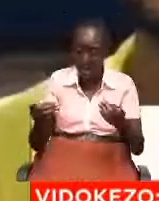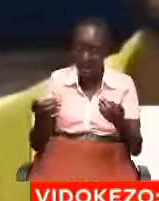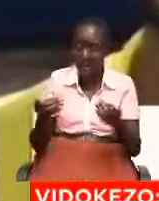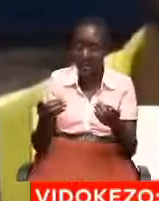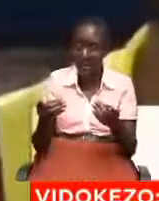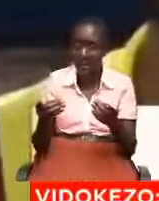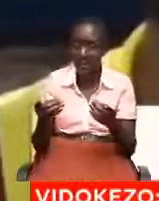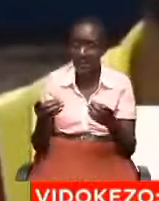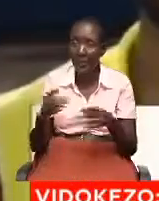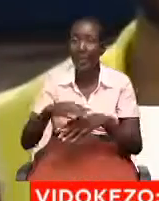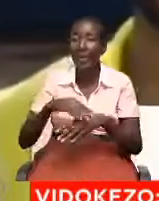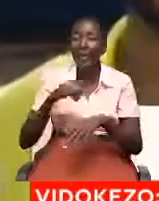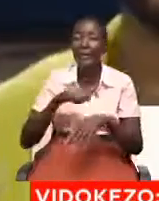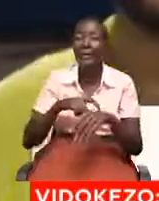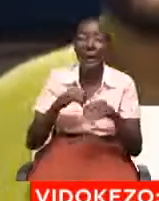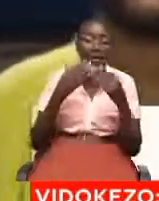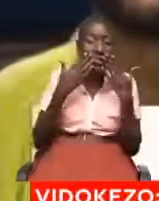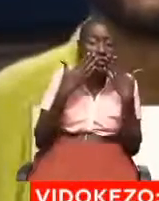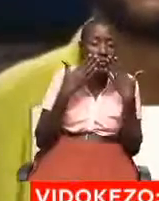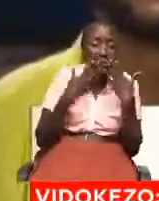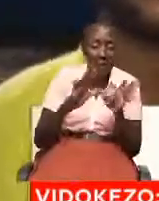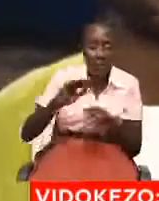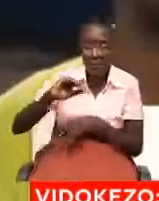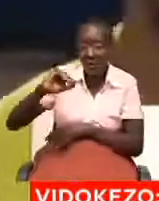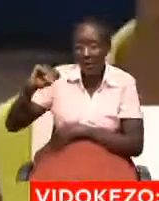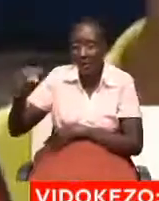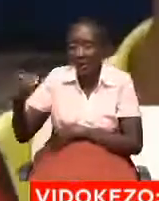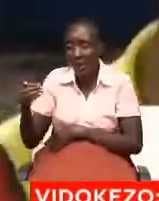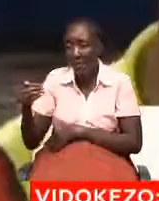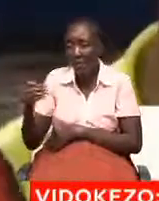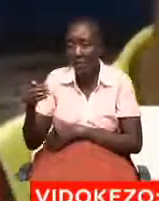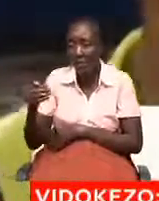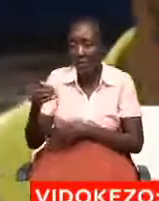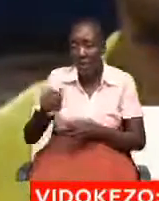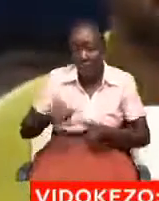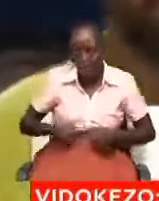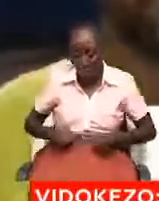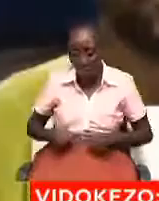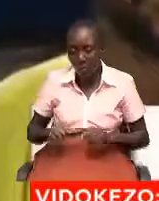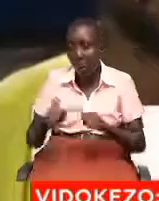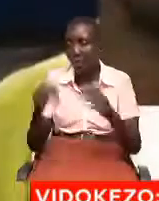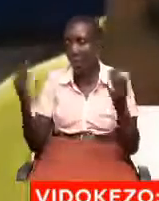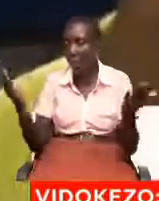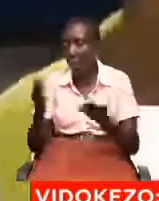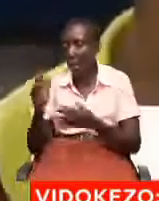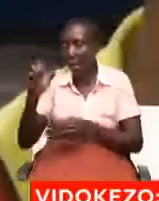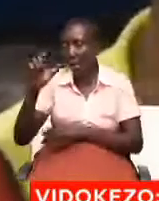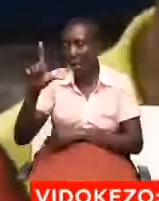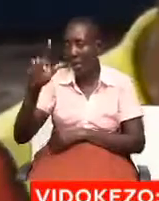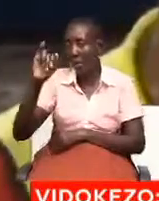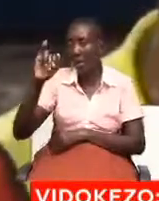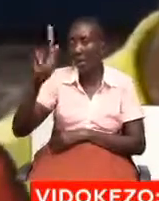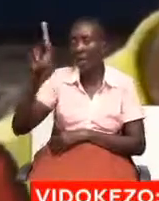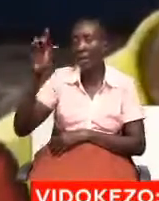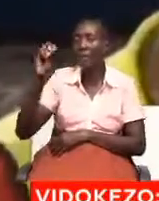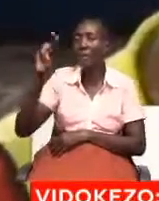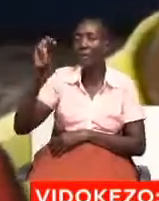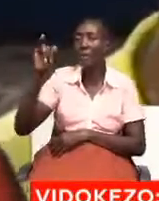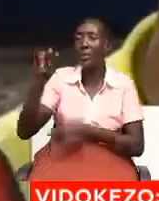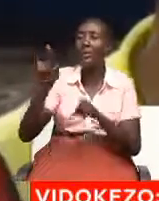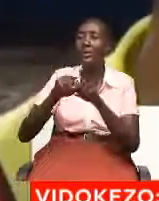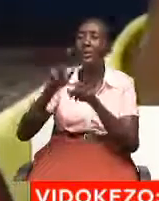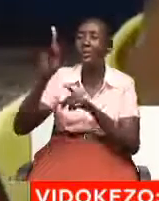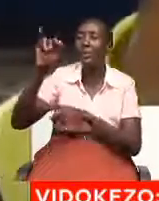and after we are through with the town area, we will extend this exercise even to Likoni and Kisauni to ensure